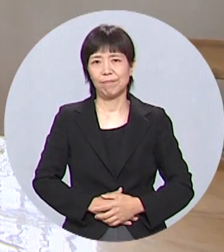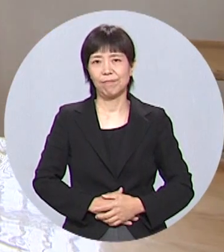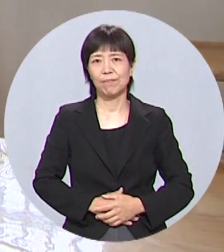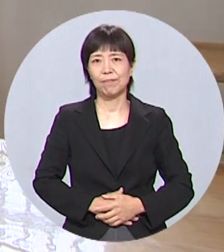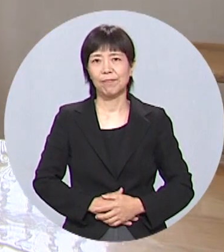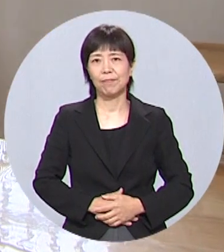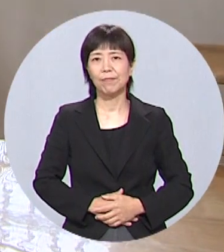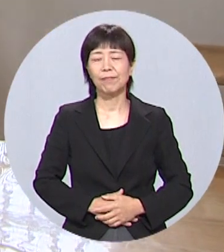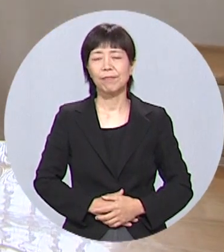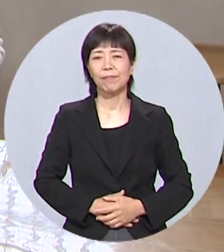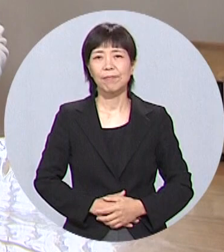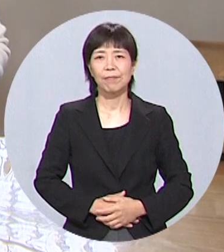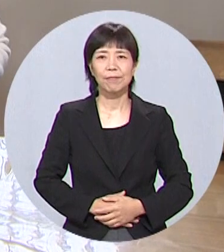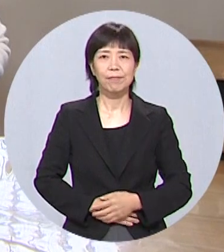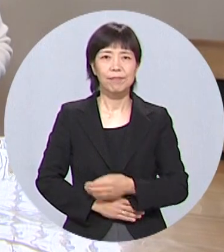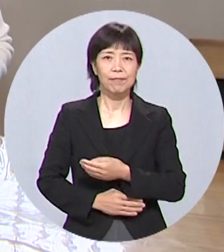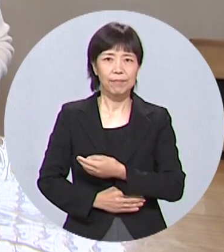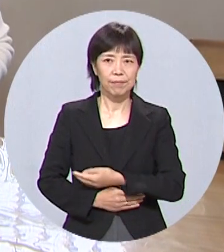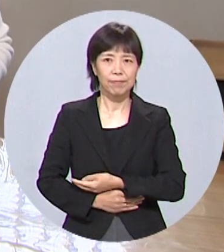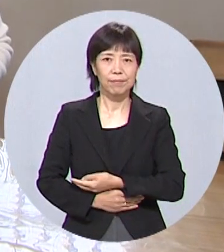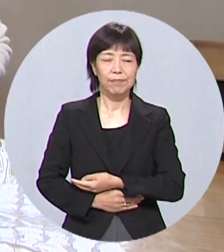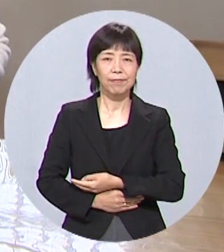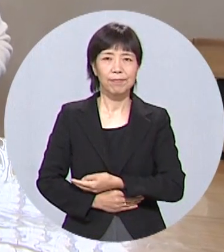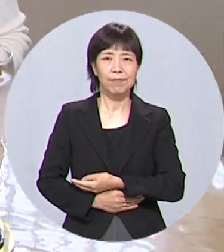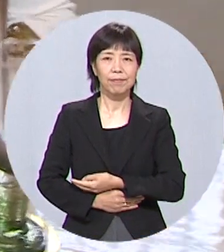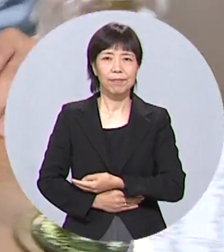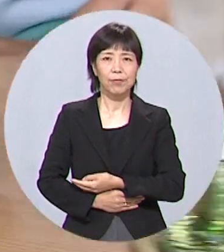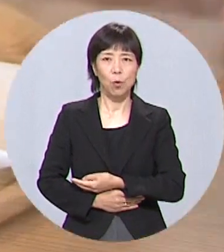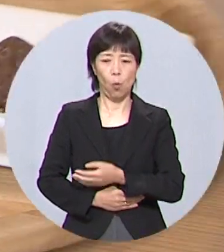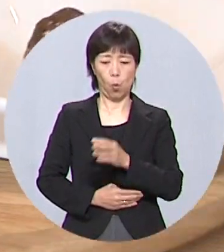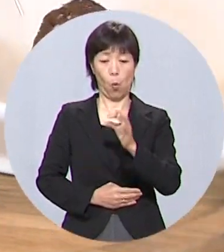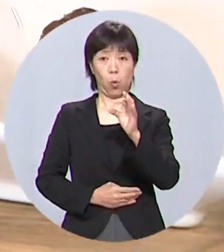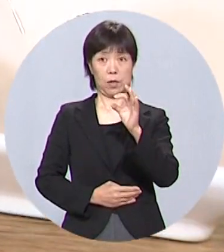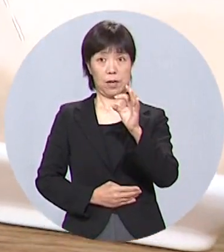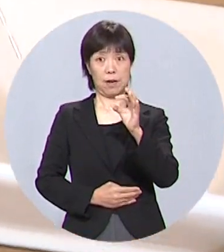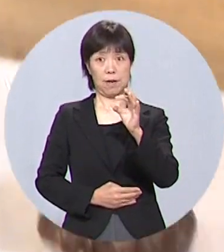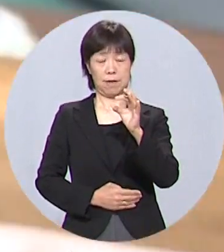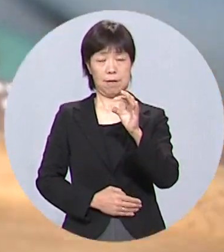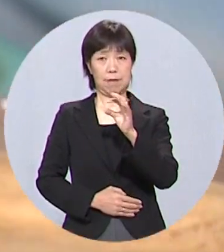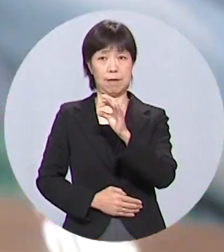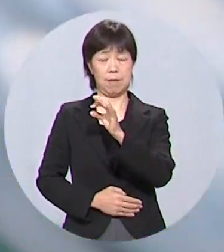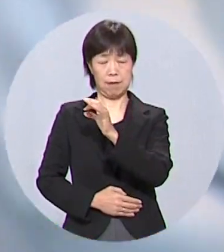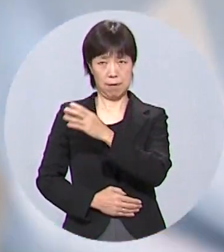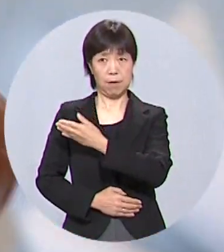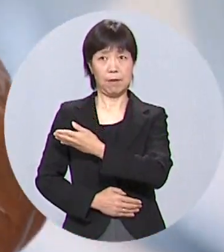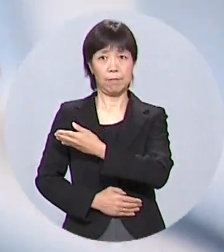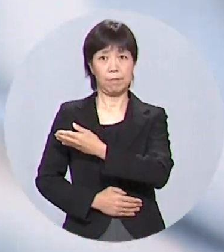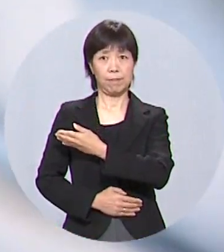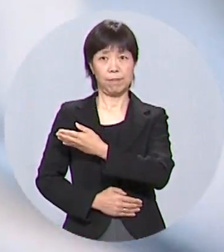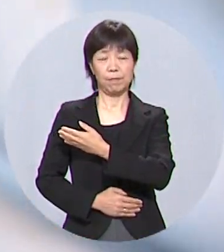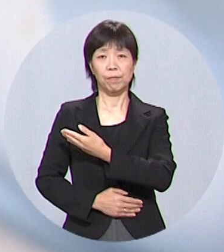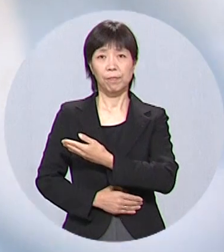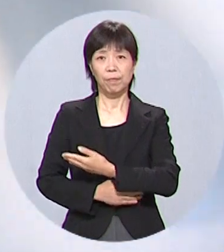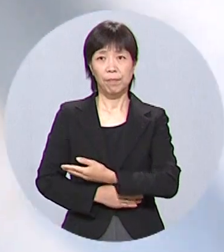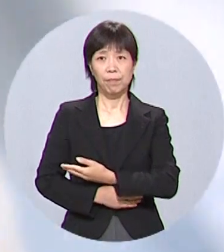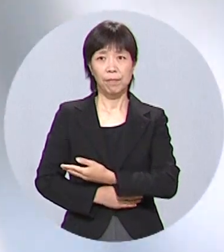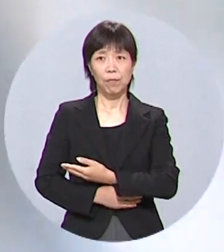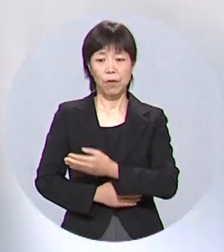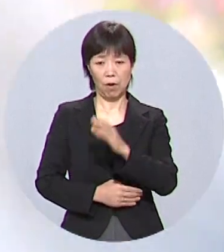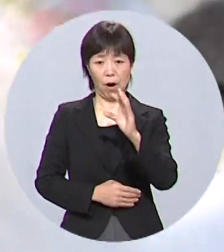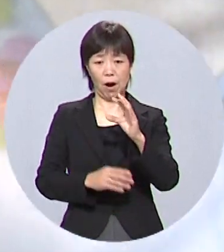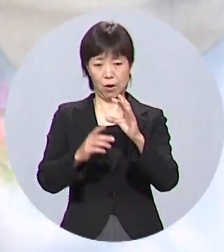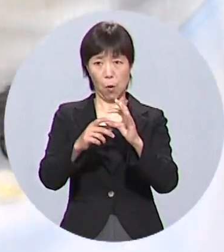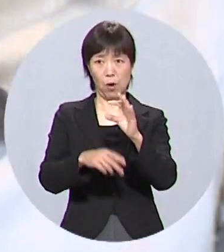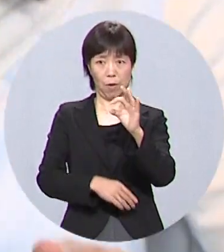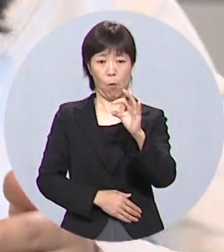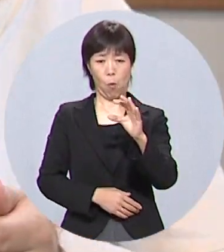いただきます。おお、すごい大きい。あ、確かになんか果肉部分がもうすごいずっ